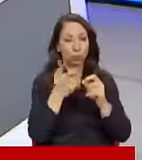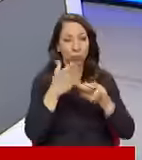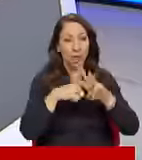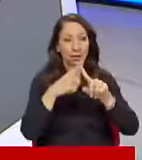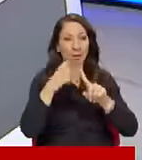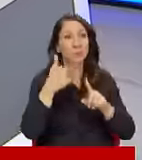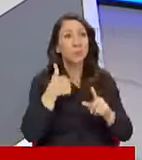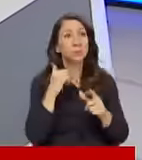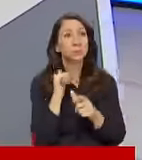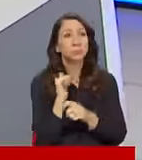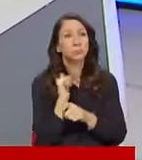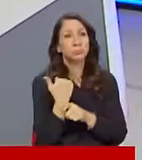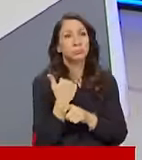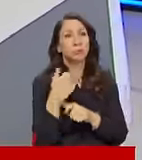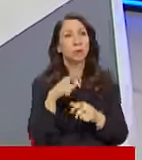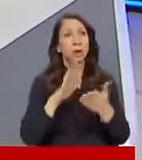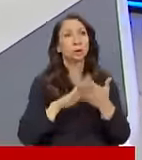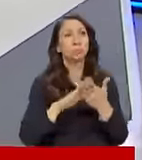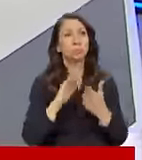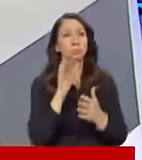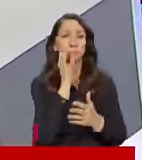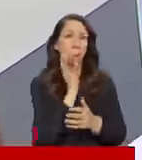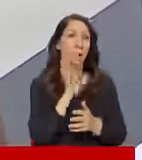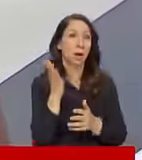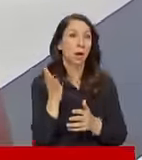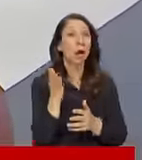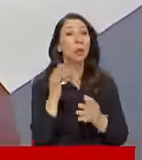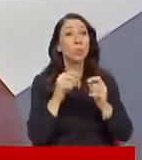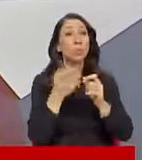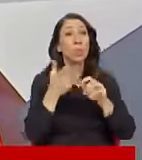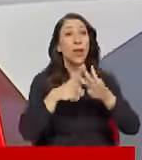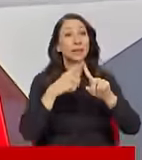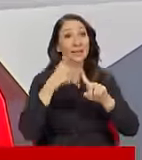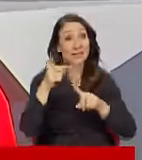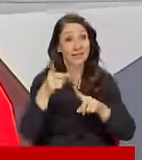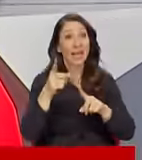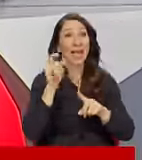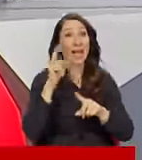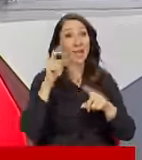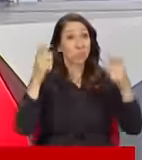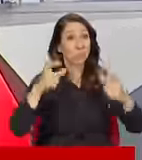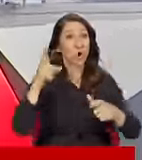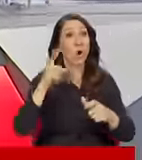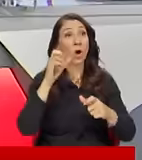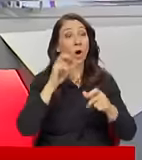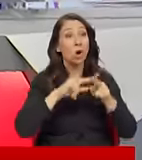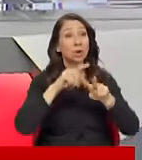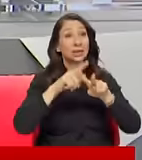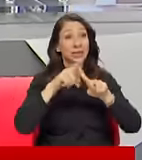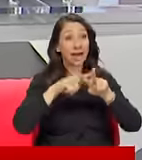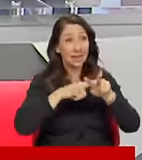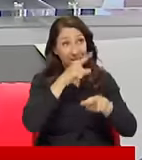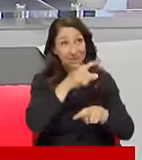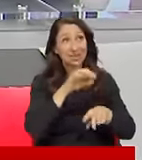benim nitelikli yol arkadaşım, kabiliyetli bir yol arkadaşım. Bülent Özmen'in Eyüp Sultan'da, Oktay Aksu'nun